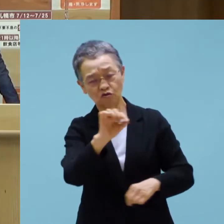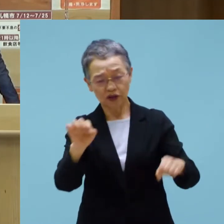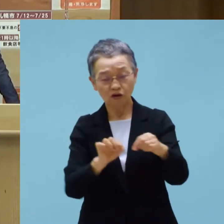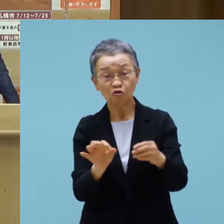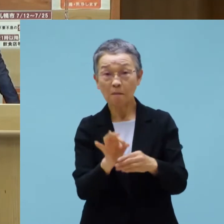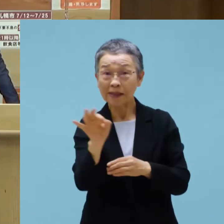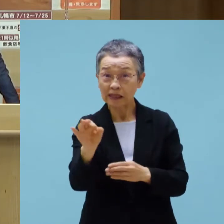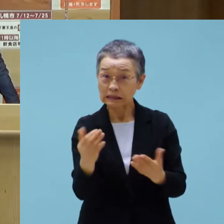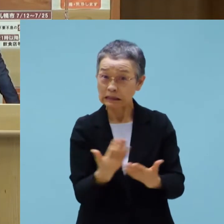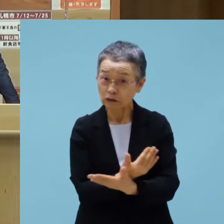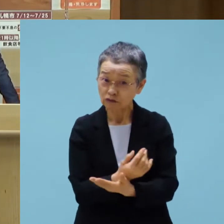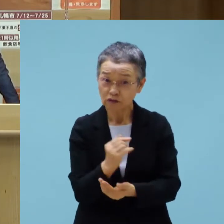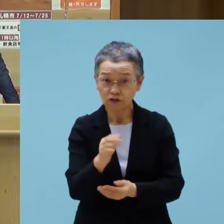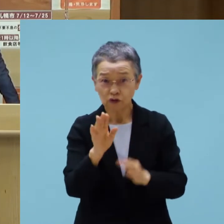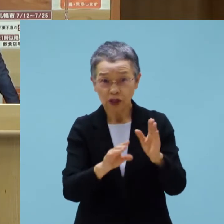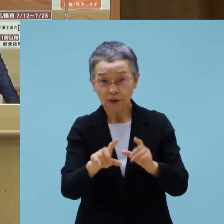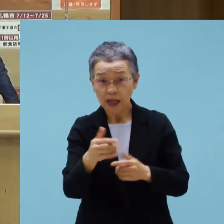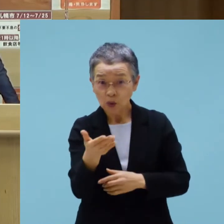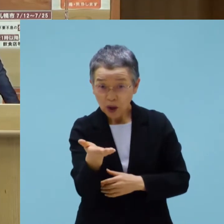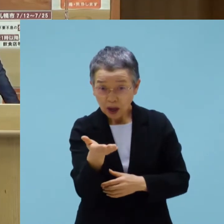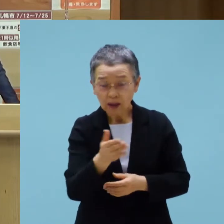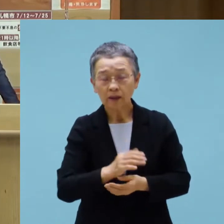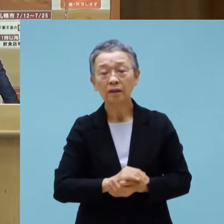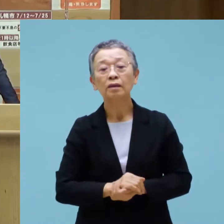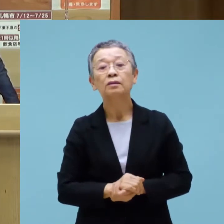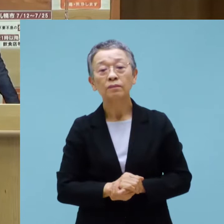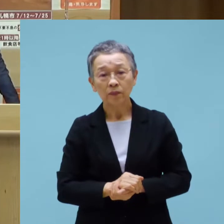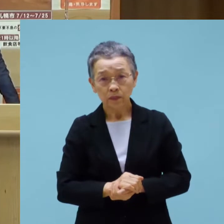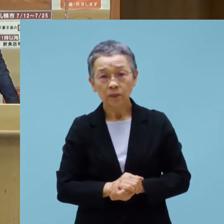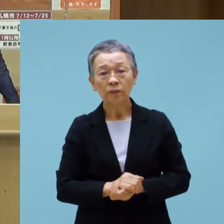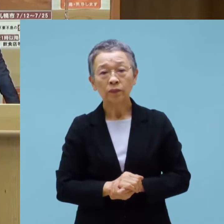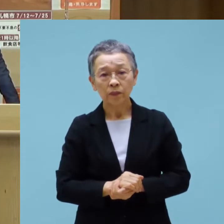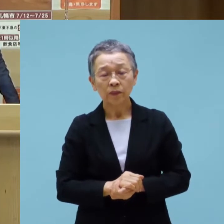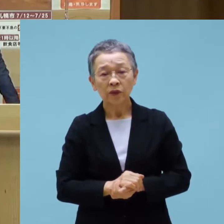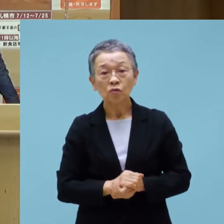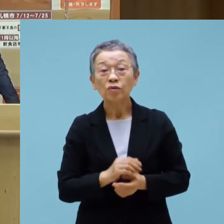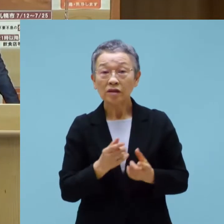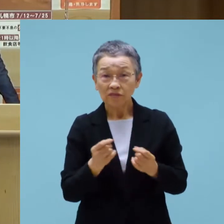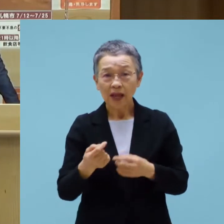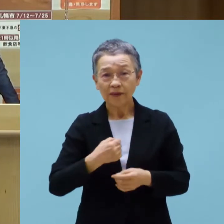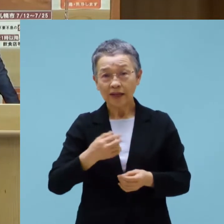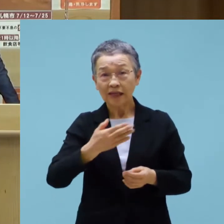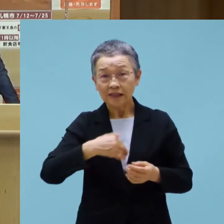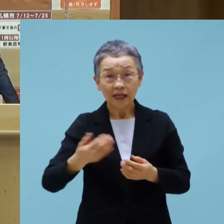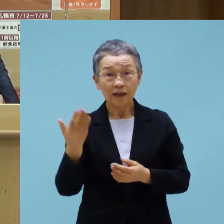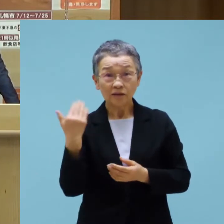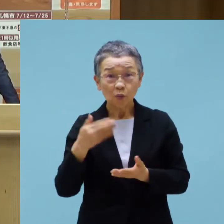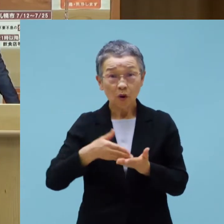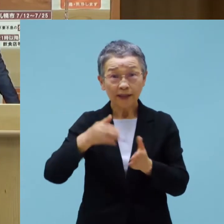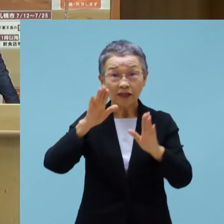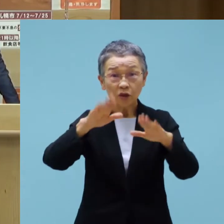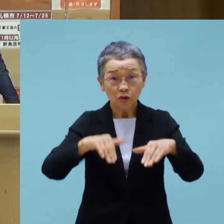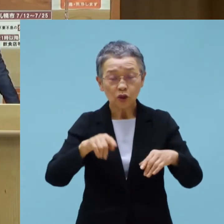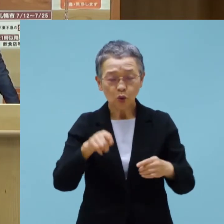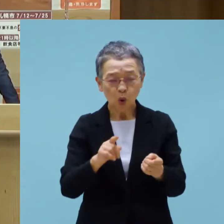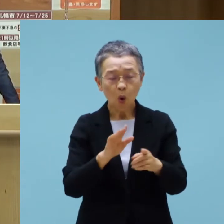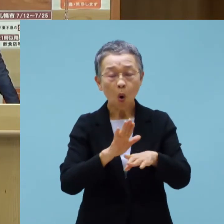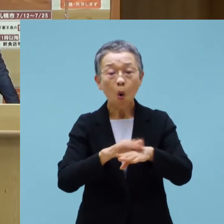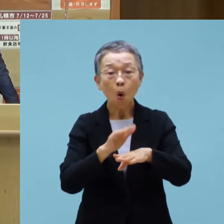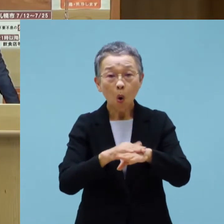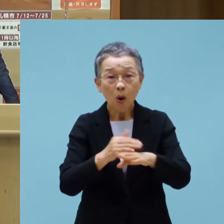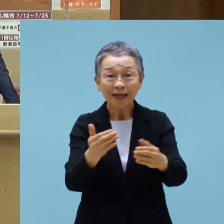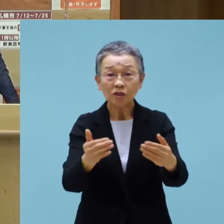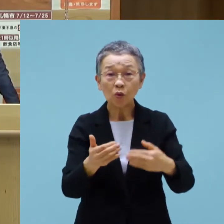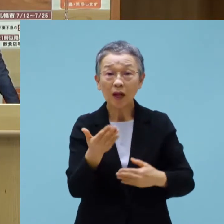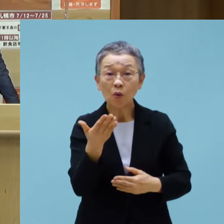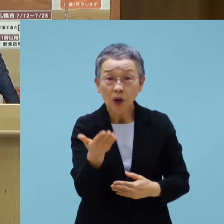いかがでしょうか。 そうですね私どもは先ほど申し上げたようになぜこの対策が必要かということを今記者の方々